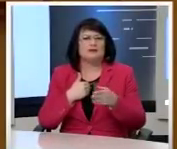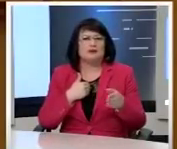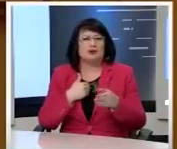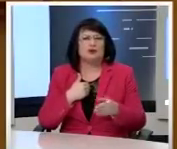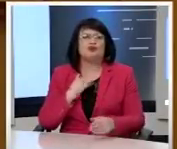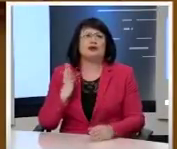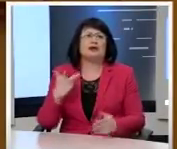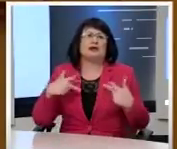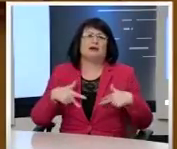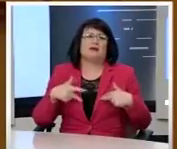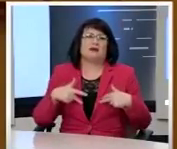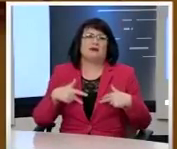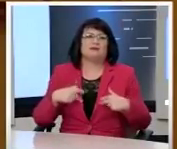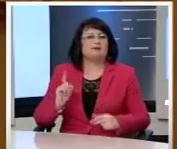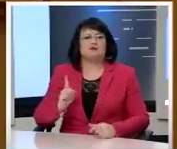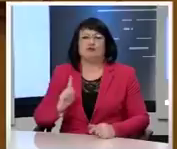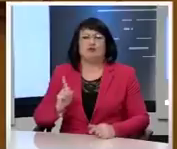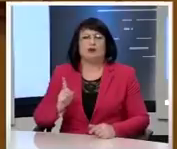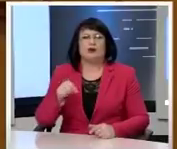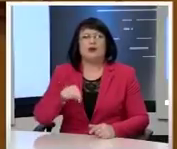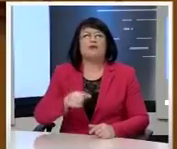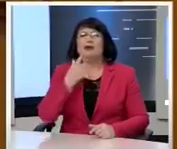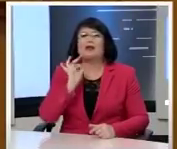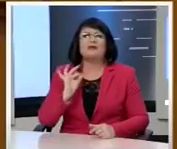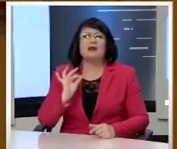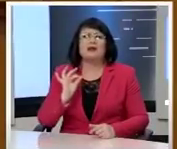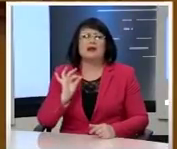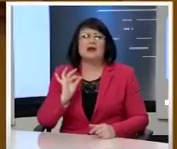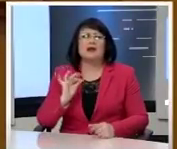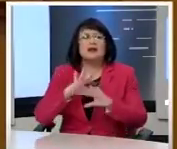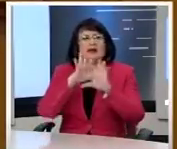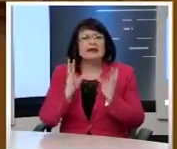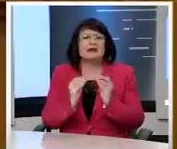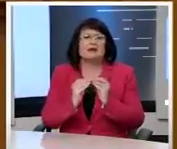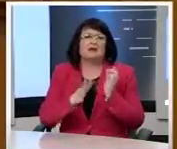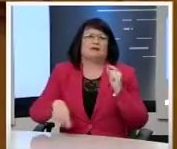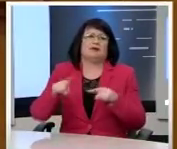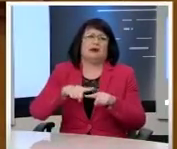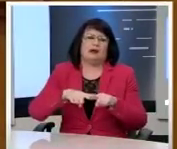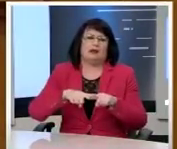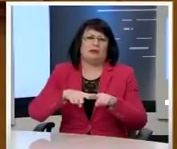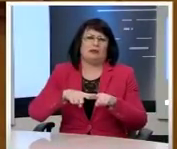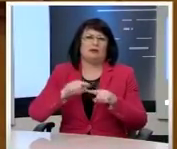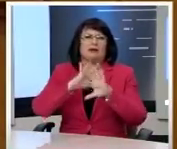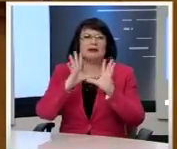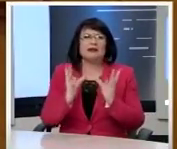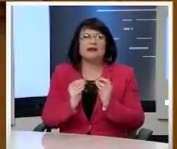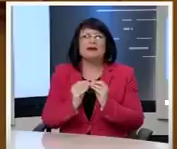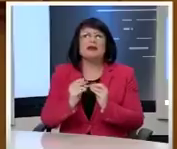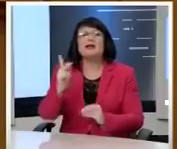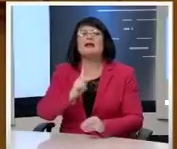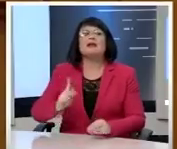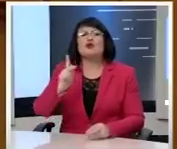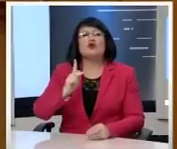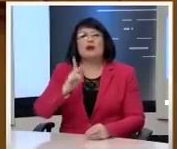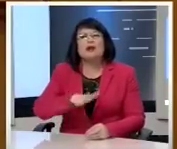την κυβέρνηση ΣΥΡΙΖΑΝΕΛ. Αυτή είναι μια ευκαιρία που αφορά συνολικά τη χώρα, αφορά συνολικά την κοινωνία και τον ελληνικό